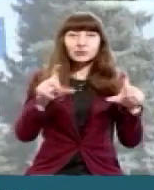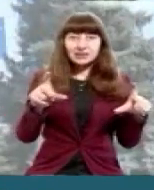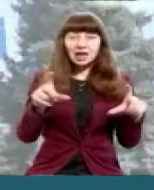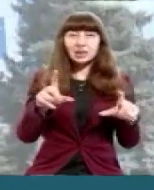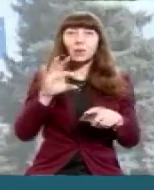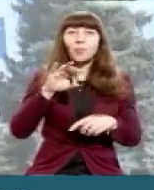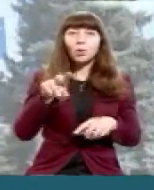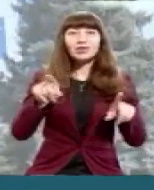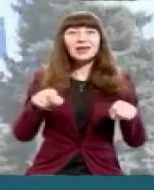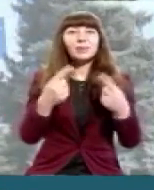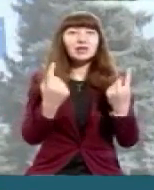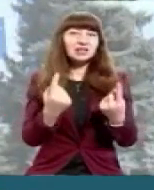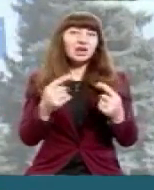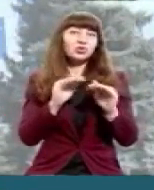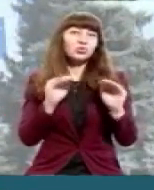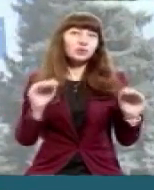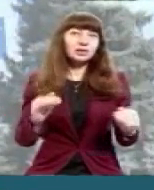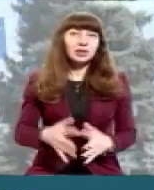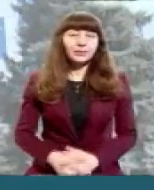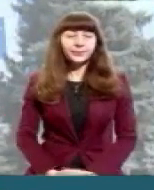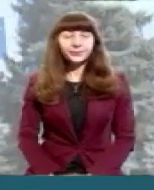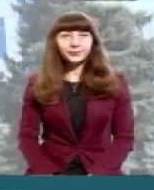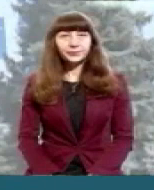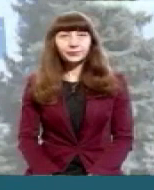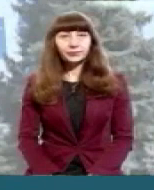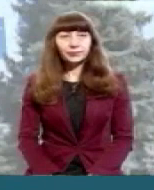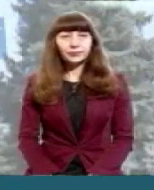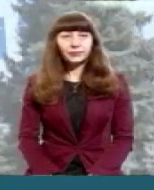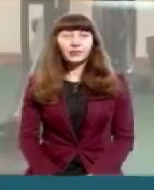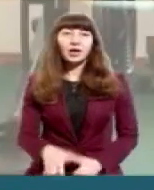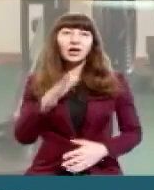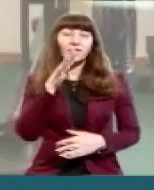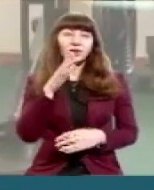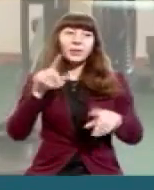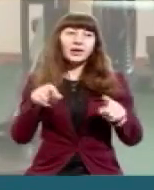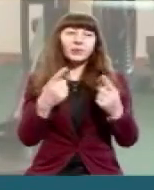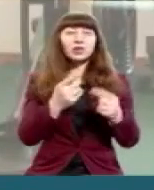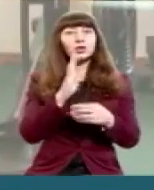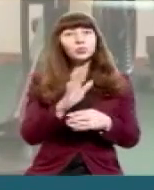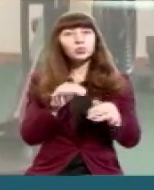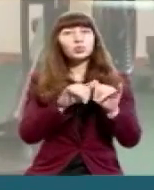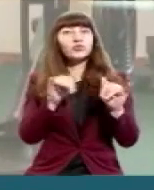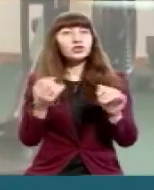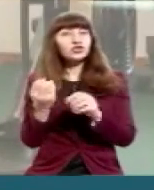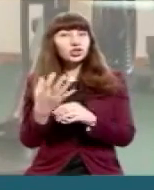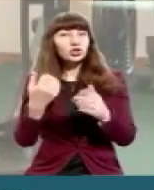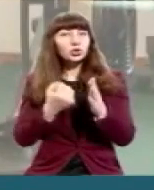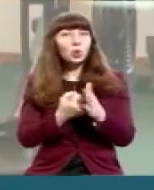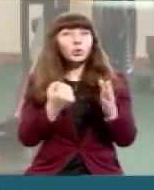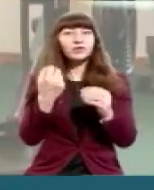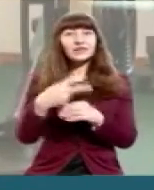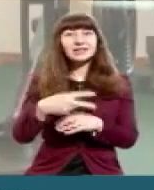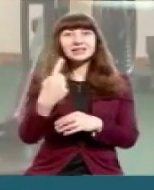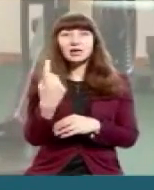которые направлены на оздоровление и социально-реабилитационные мероприятия. Время реабилитации теперь будет увеличено с 14 дней